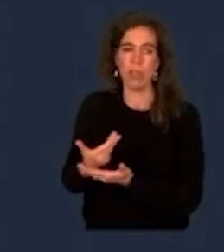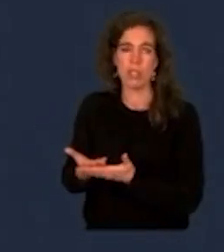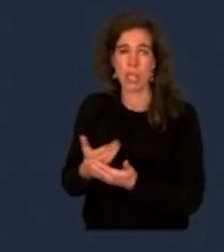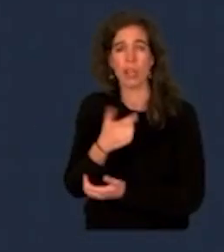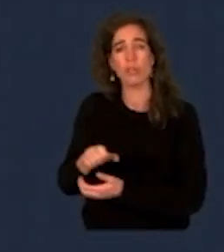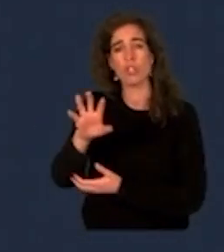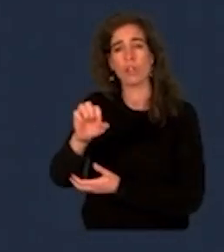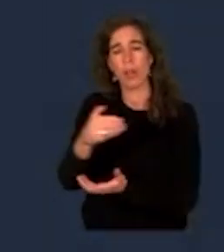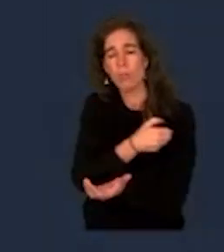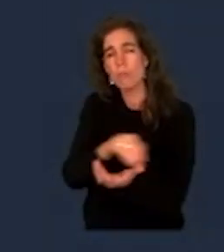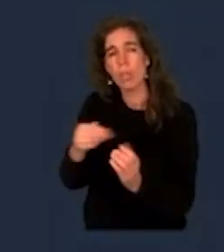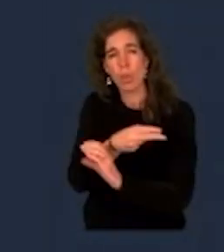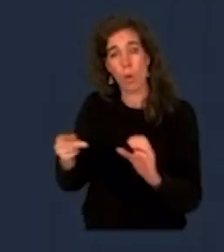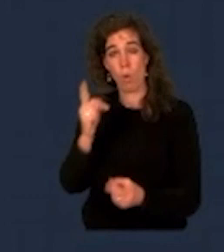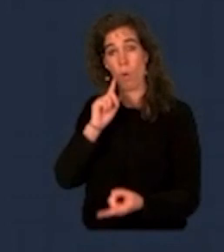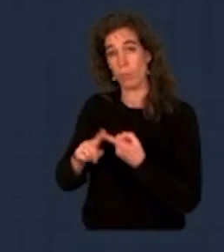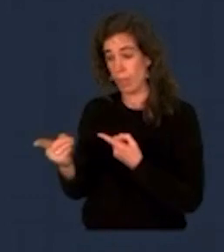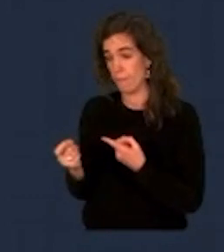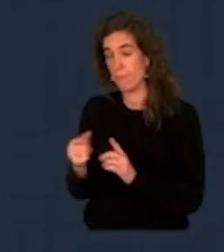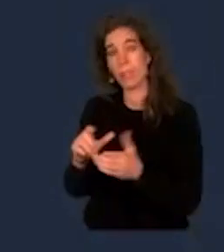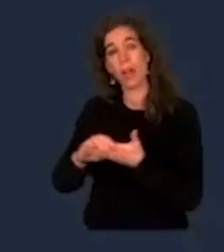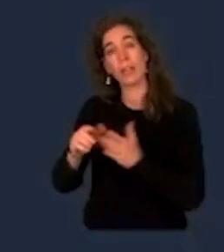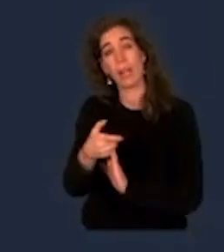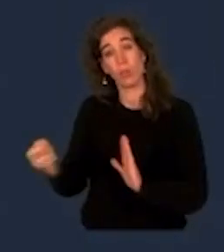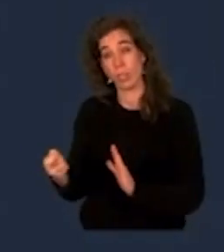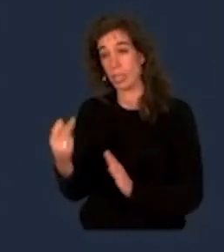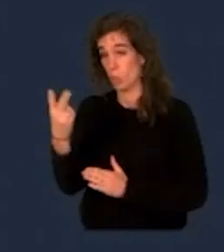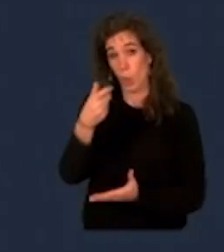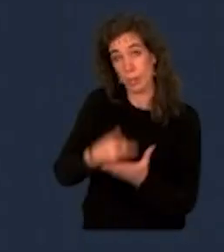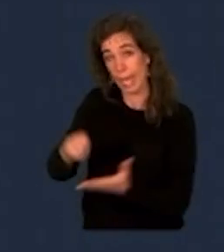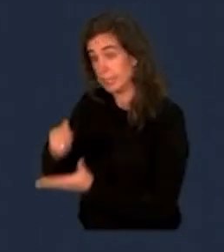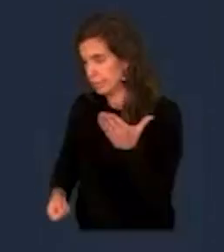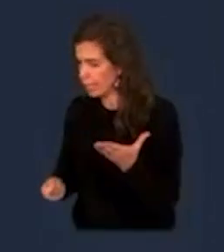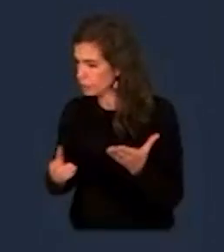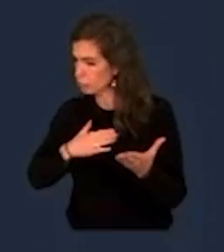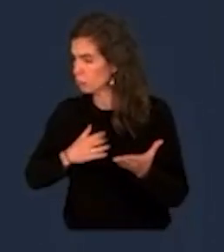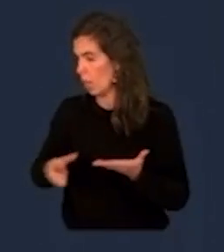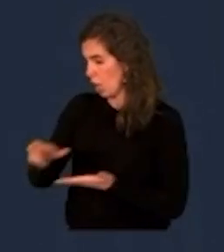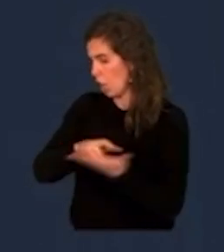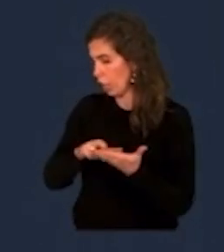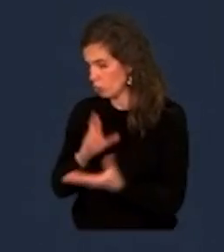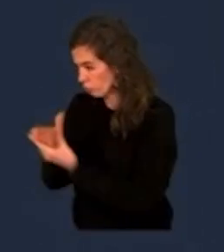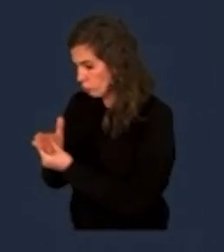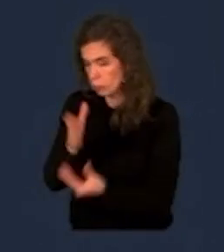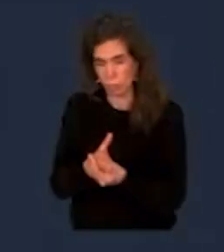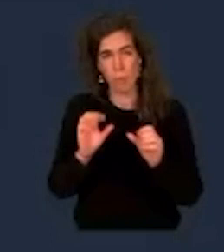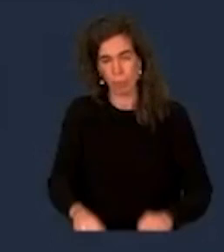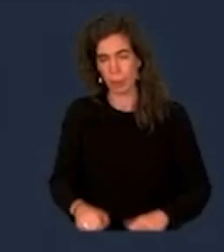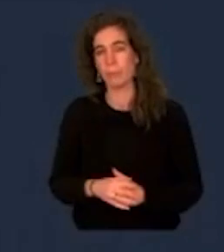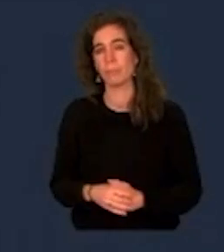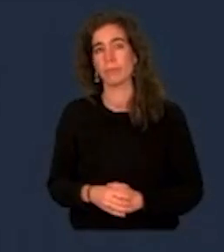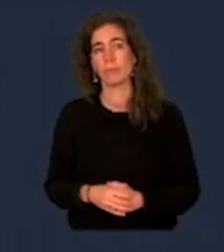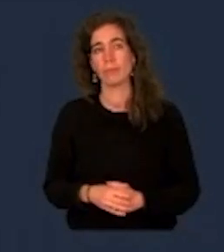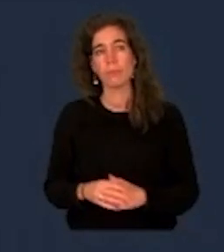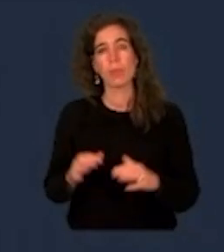sur les cartes grises ces deux taxes la région a au moins partiellement la main dessus la part modulable du tarif régional